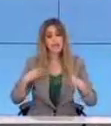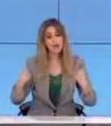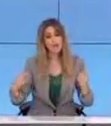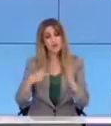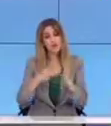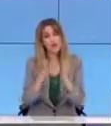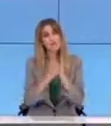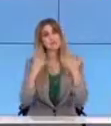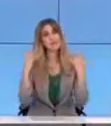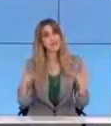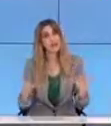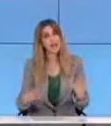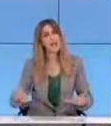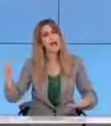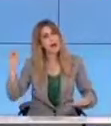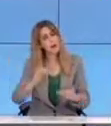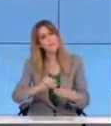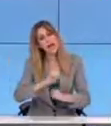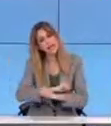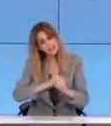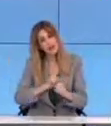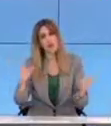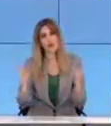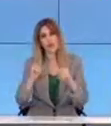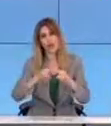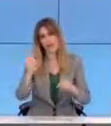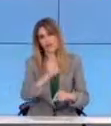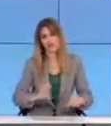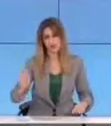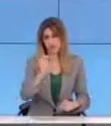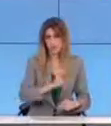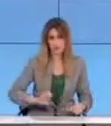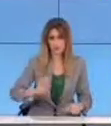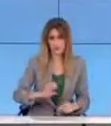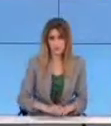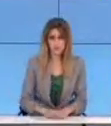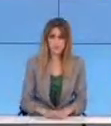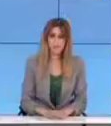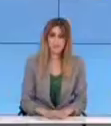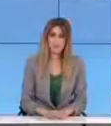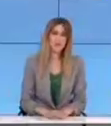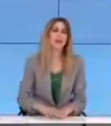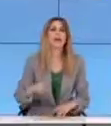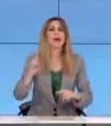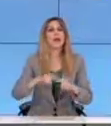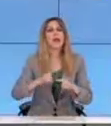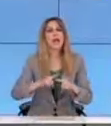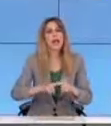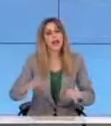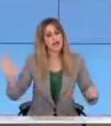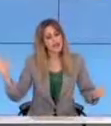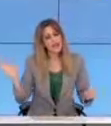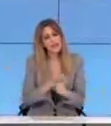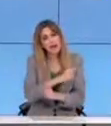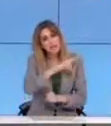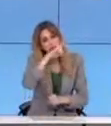έτος ιστορικών επιδόσεων για τον ελληνικό τουρισμό. Η Ελλάδα ξεπέρασε πια τις μεγάλες δυσκολίες. Η